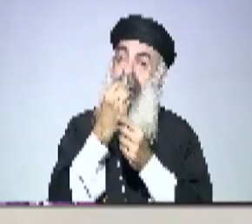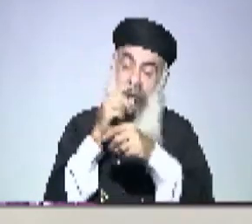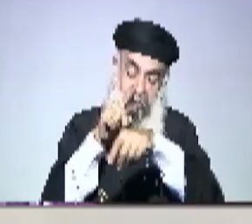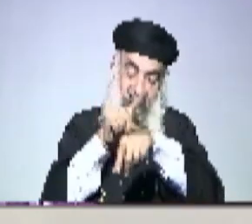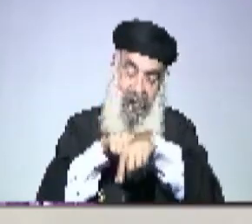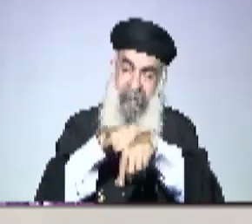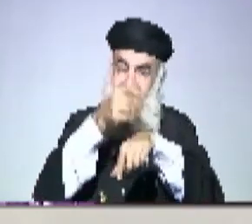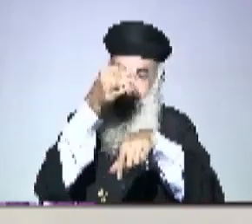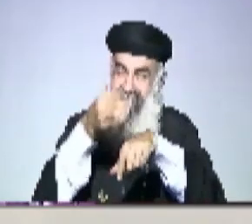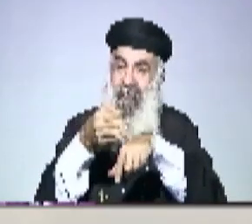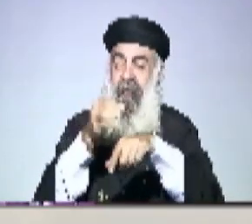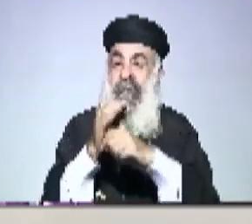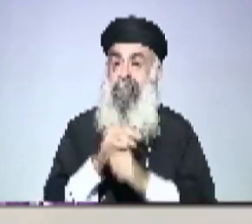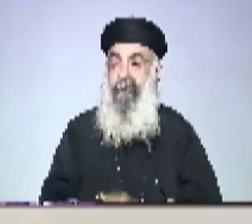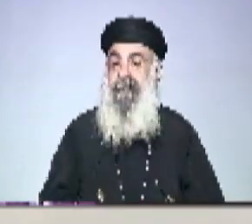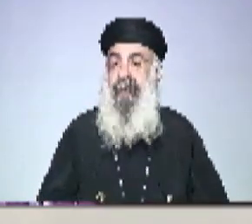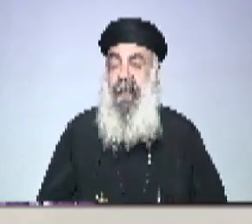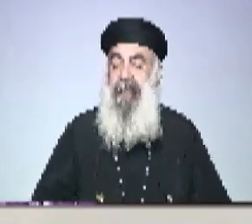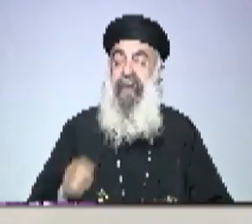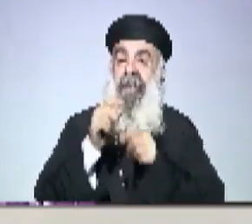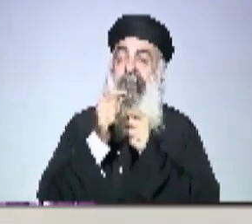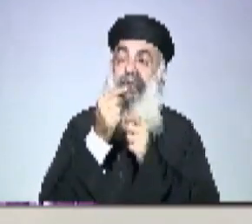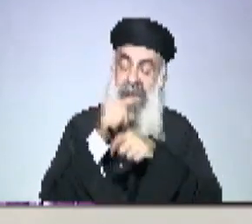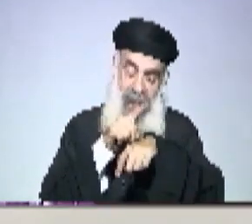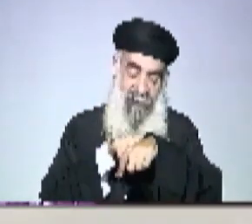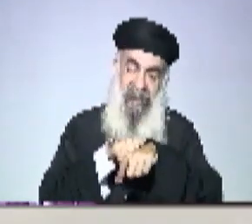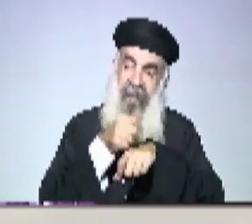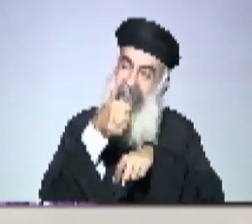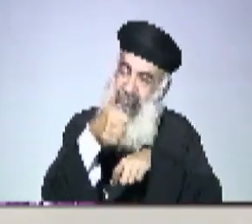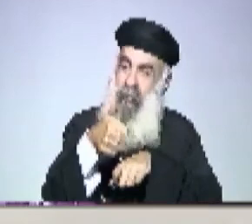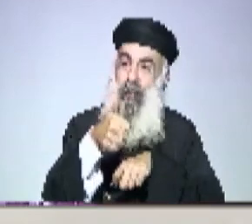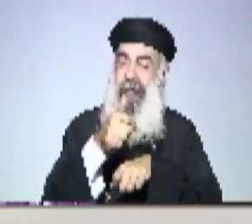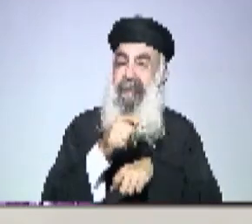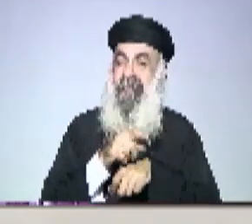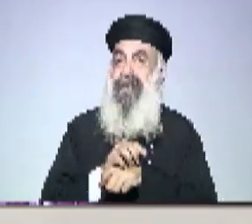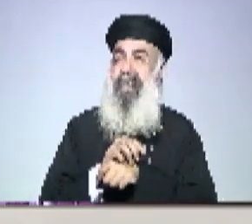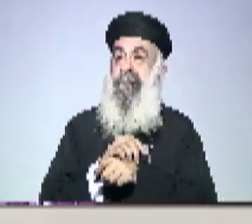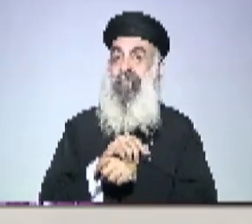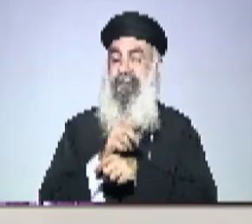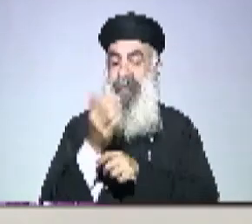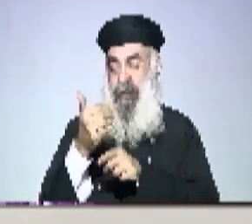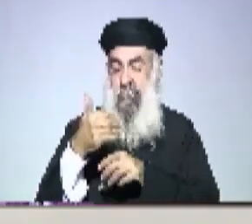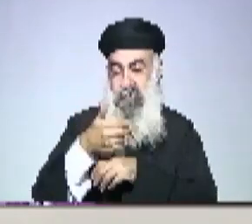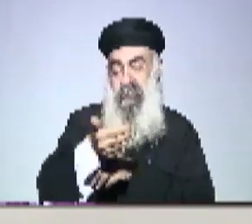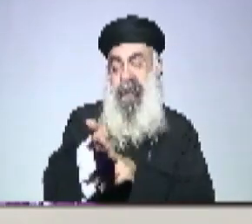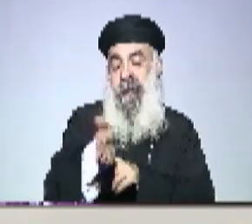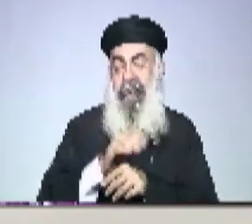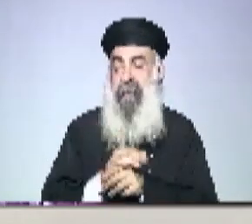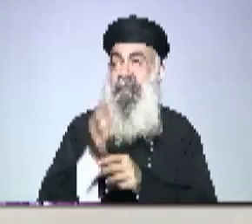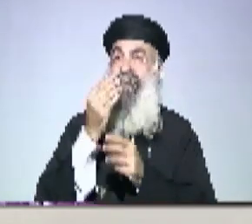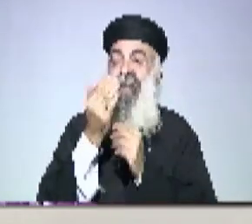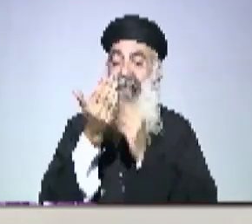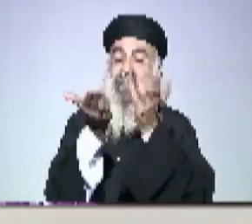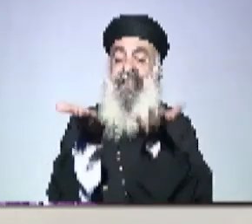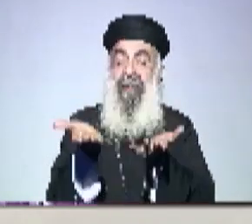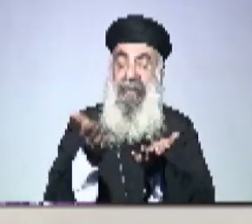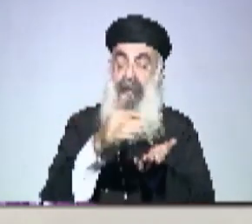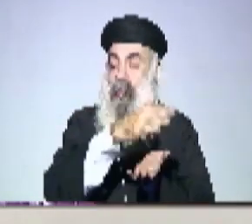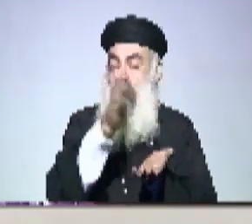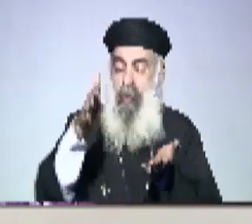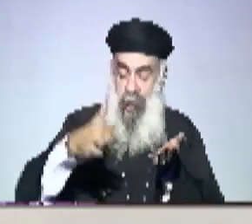في حينه كلمه في حين حسن يعني في حينه مش متاخر تفتح يدك